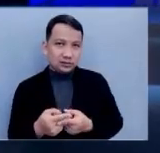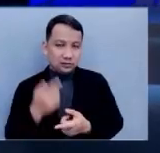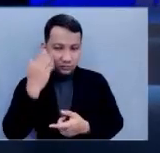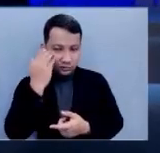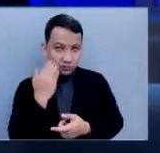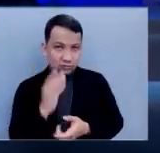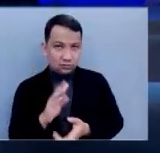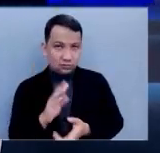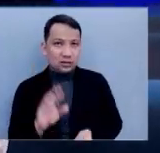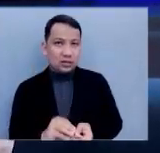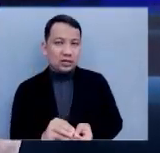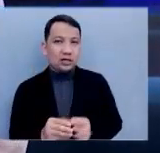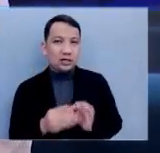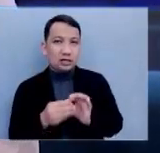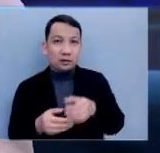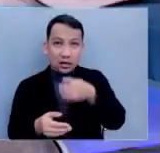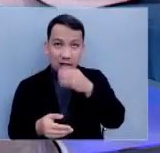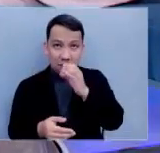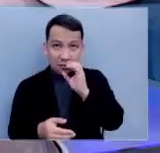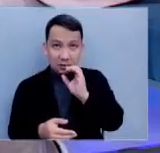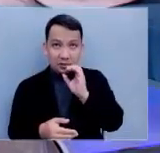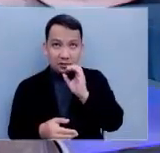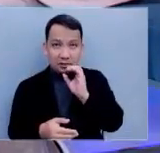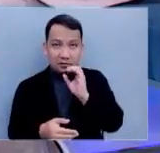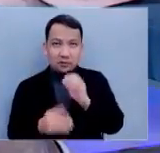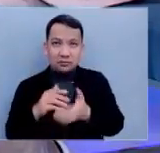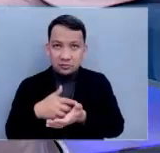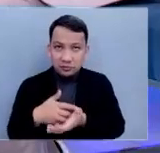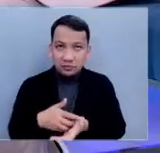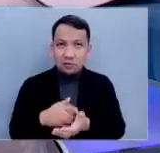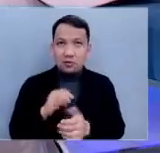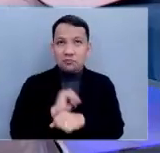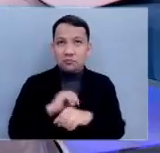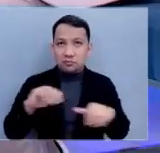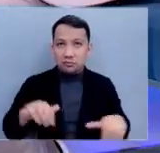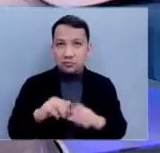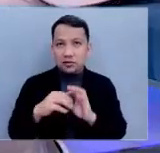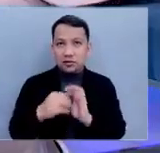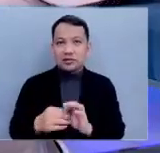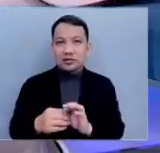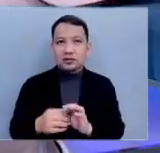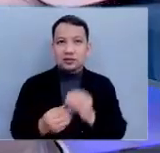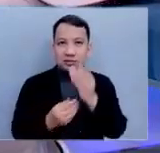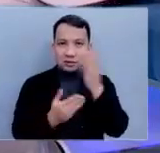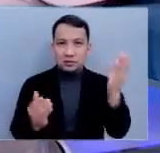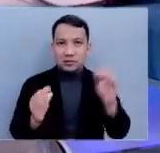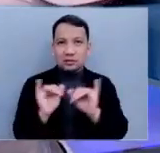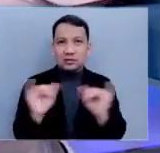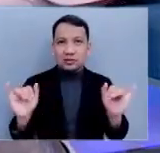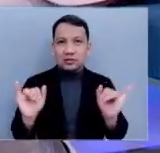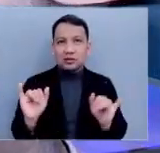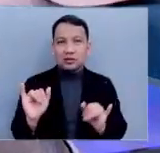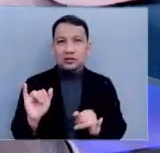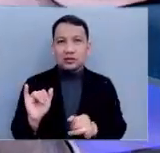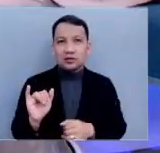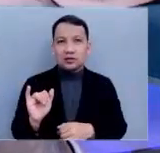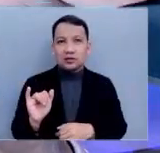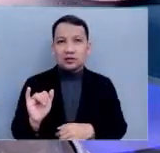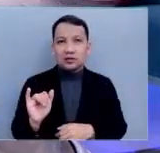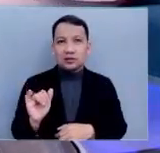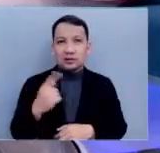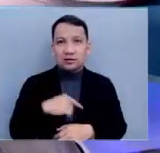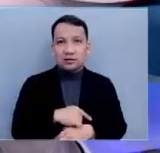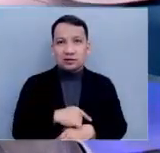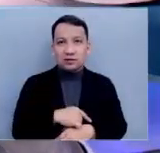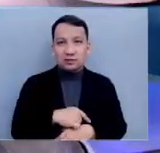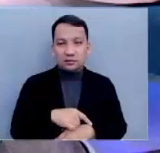niyang iniinom. No? Dahil sa kahirapan, kailangan trabaho, ganyan, juggling works. Tapos yun lang yung ginagawa niya, maya-maya, nakita, nakabulag